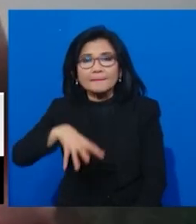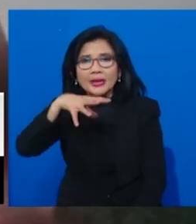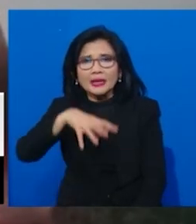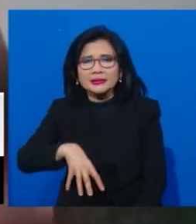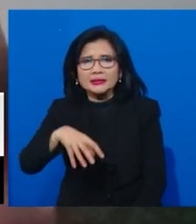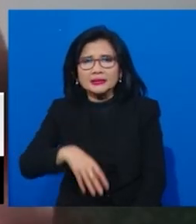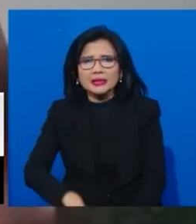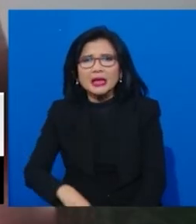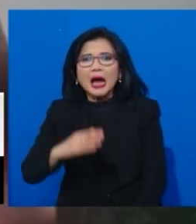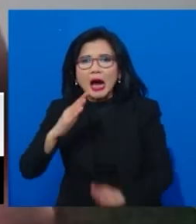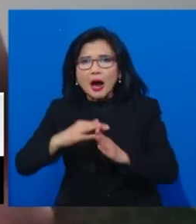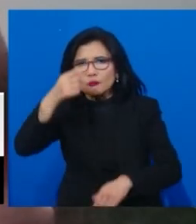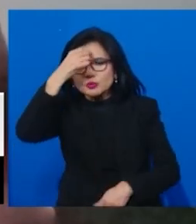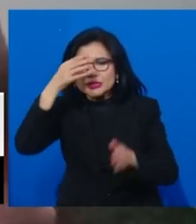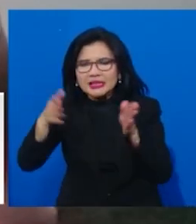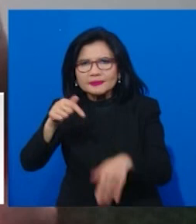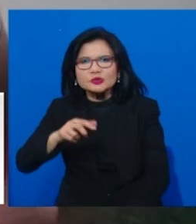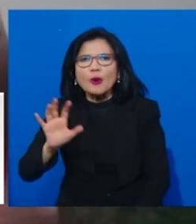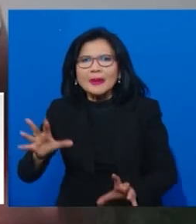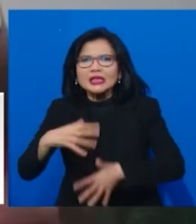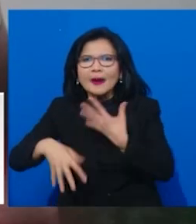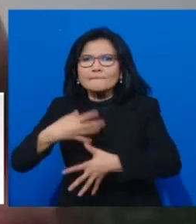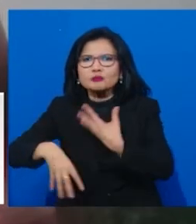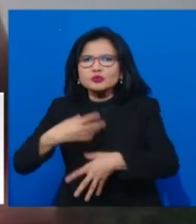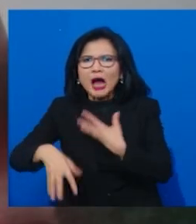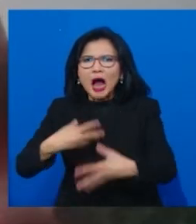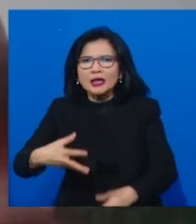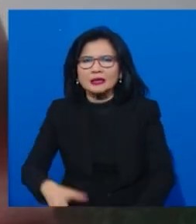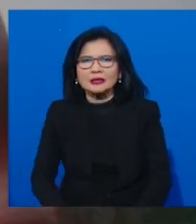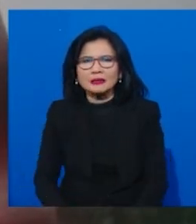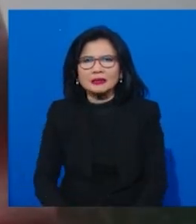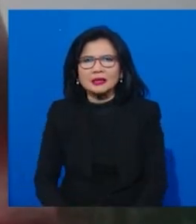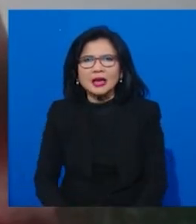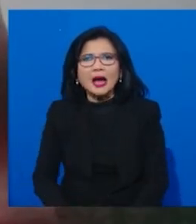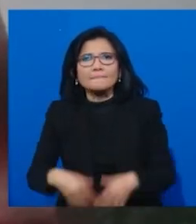banyak perusahaan. Kemudian bagaimana masyarakat juga membakar sampah.